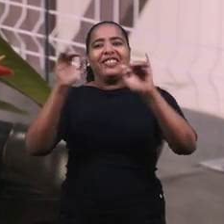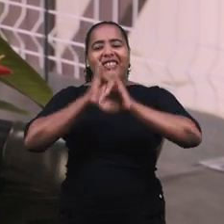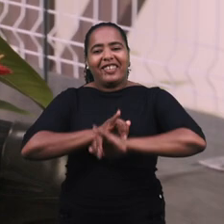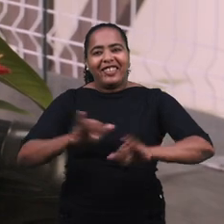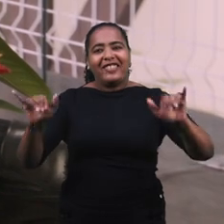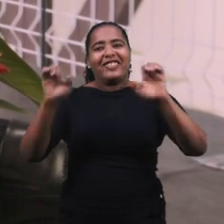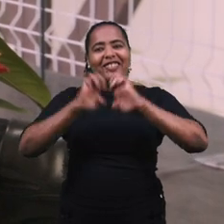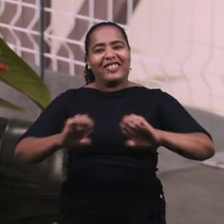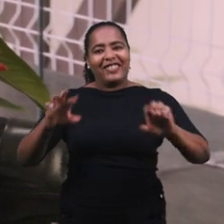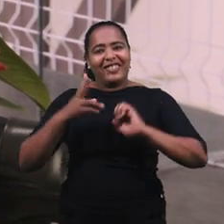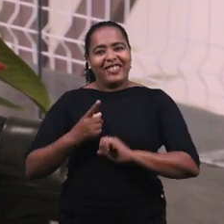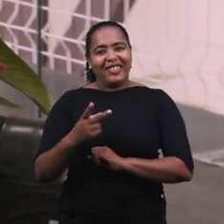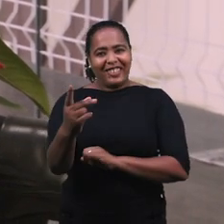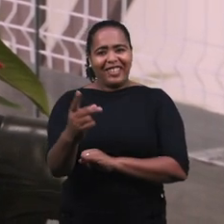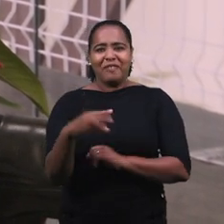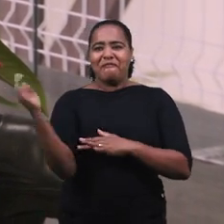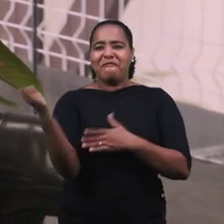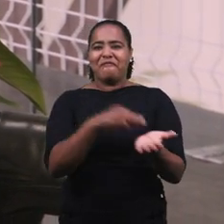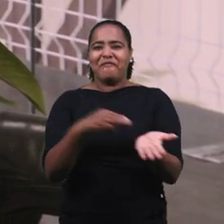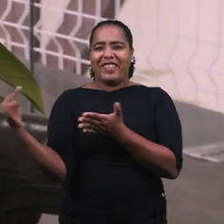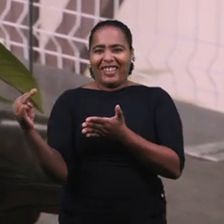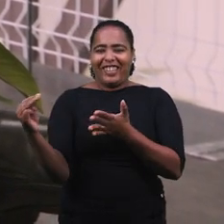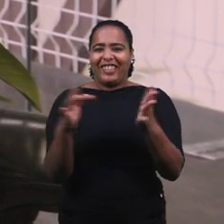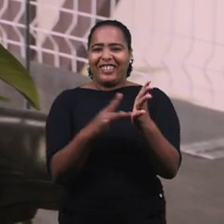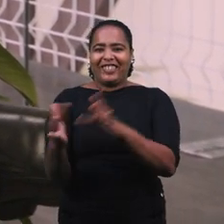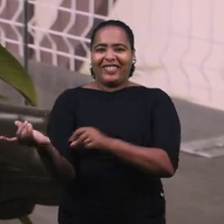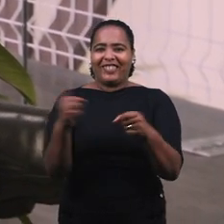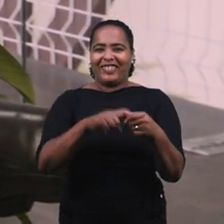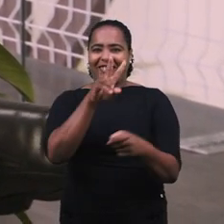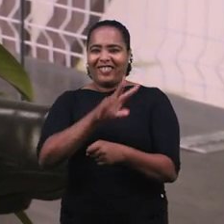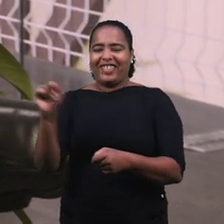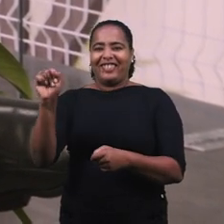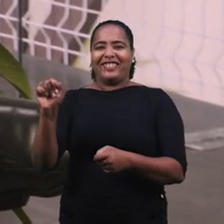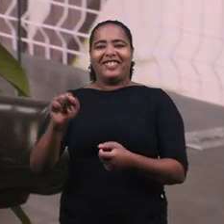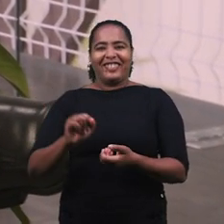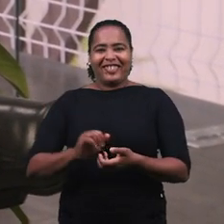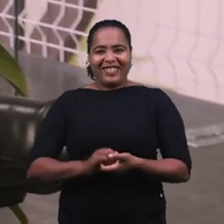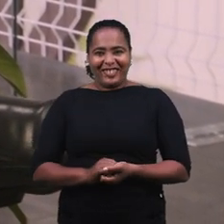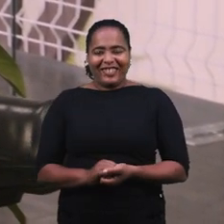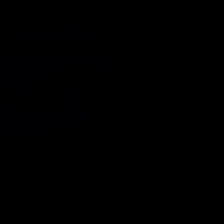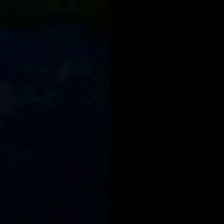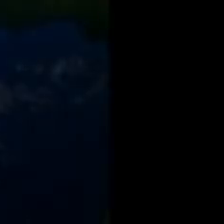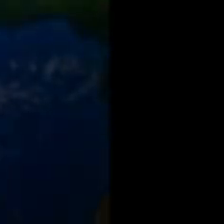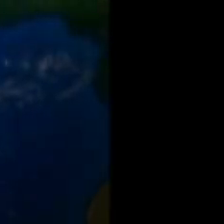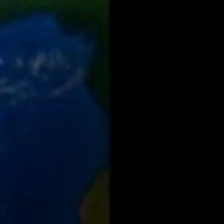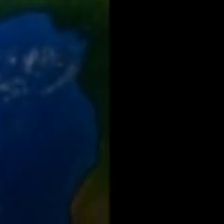chrétienne Maranatha en annonçant l'Évangile éternel. Maranatha, le Seigneur Jésus vient.